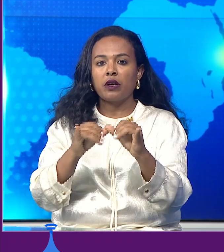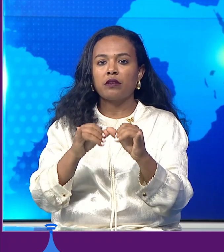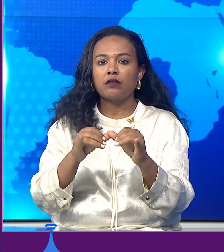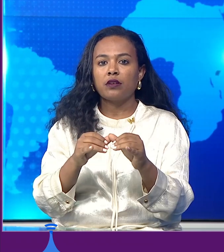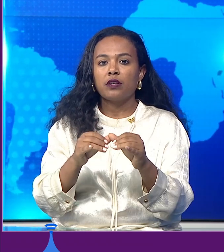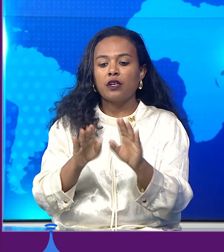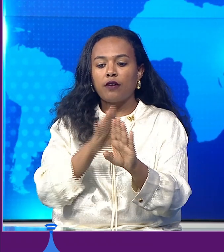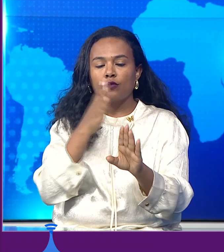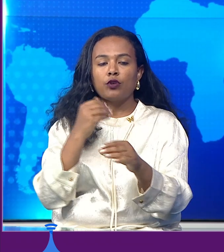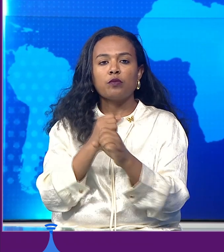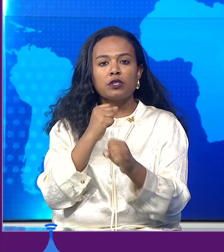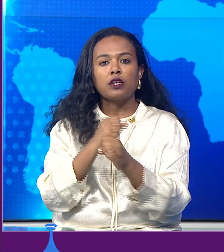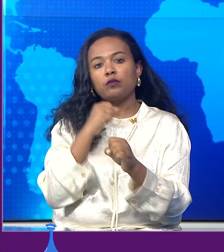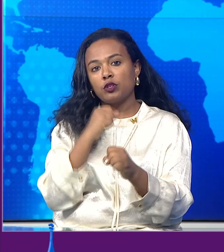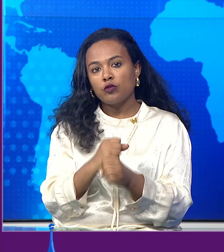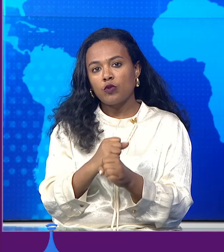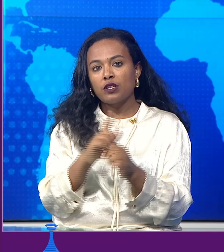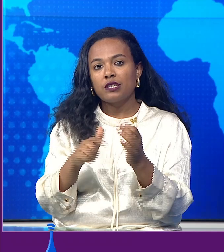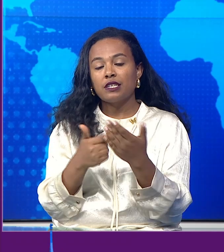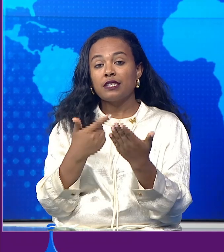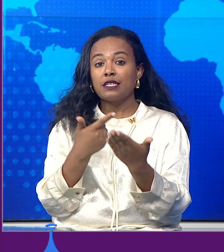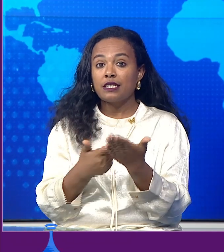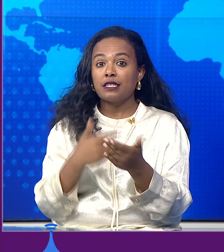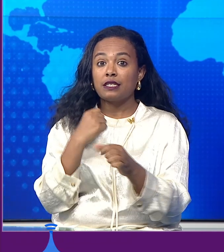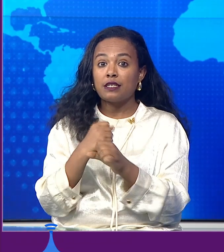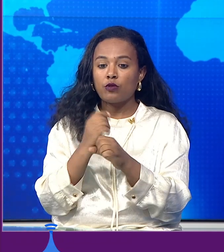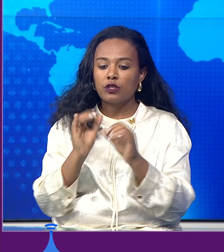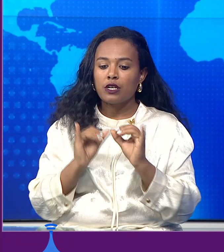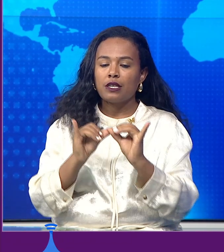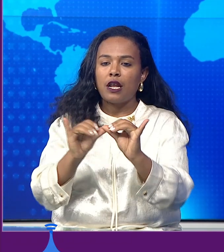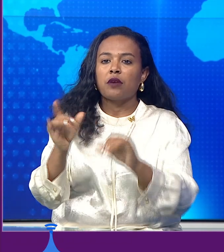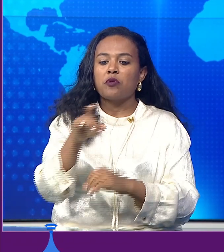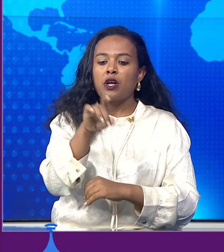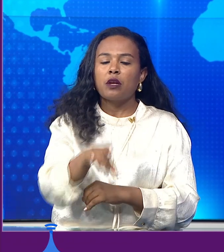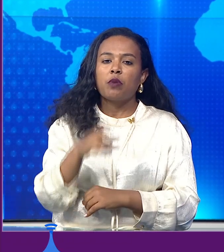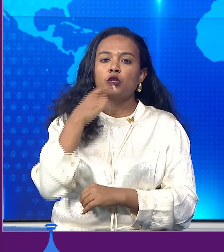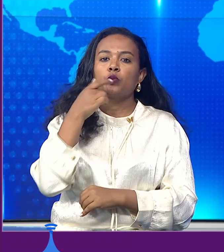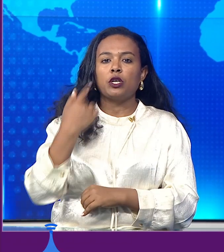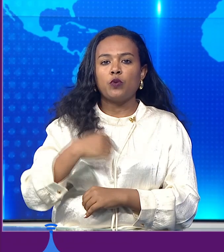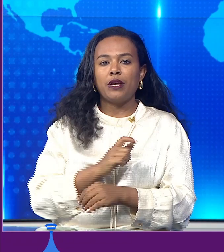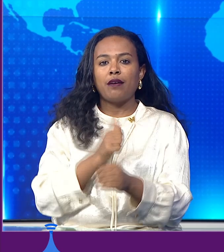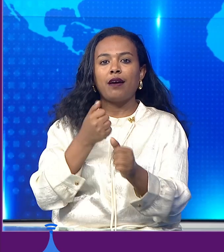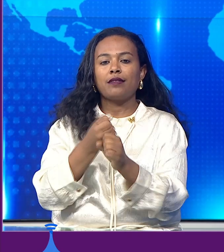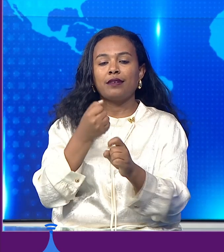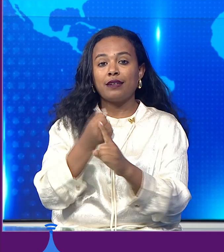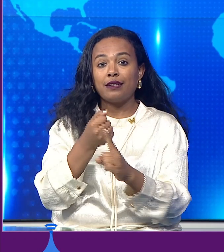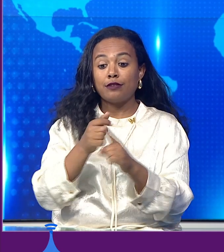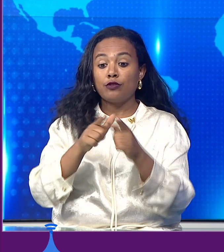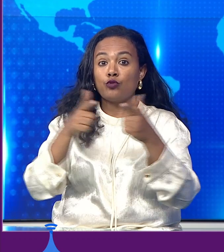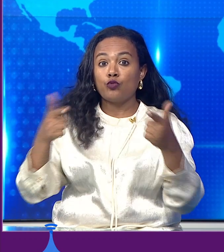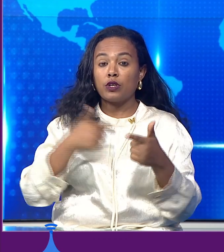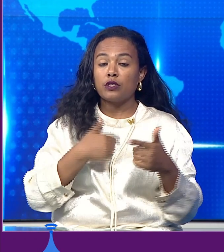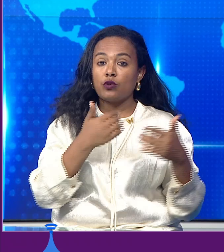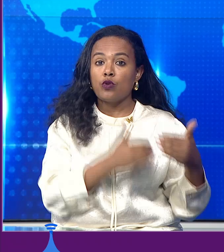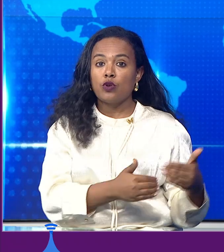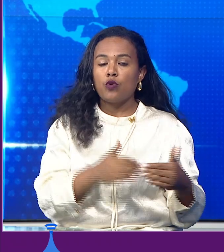የመስራትም ስራዎች ሁሉ ተሰርተዋል። ስለዚህ እነዚህ ስራዎች ዘላቂ መሆን አለባቸው ብለን አሁንም የኛ ትግል ትልቁ ከዚህ ጎን ለጎንም